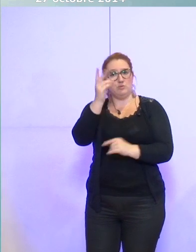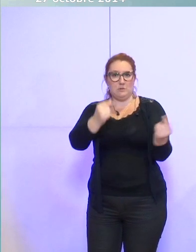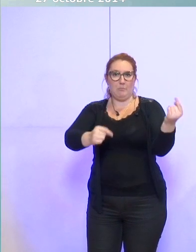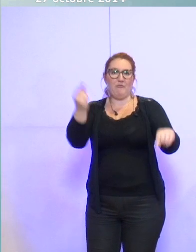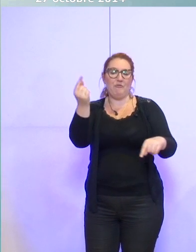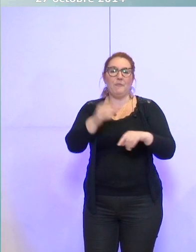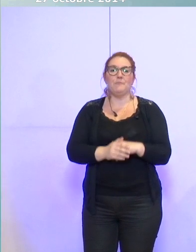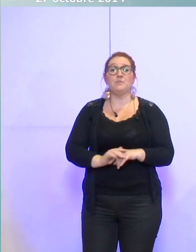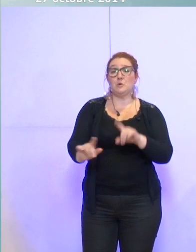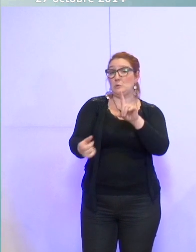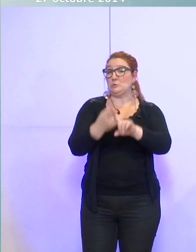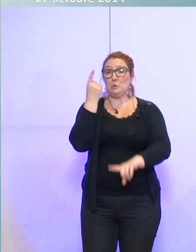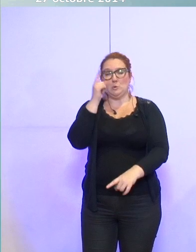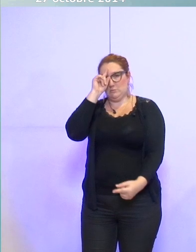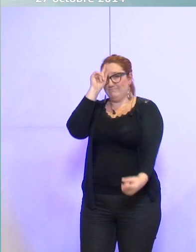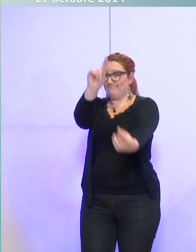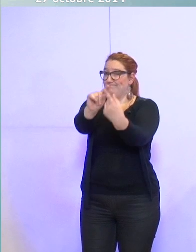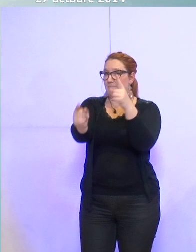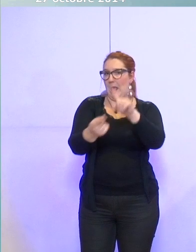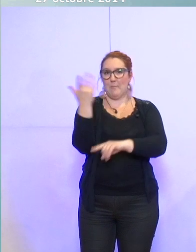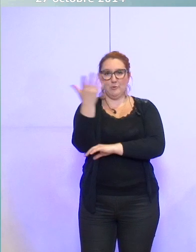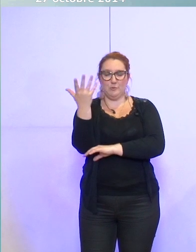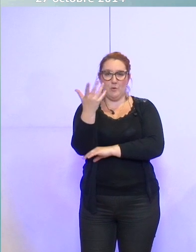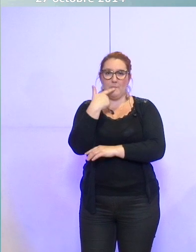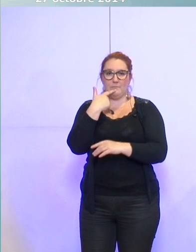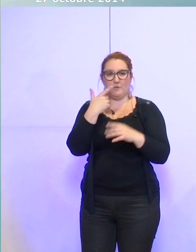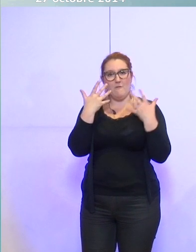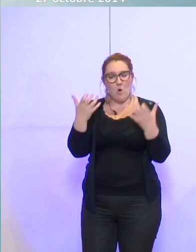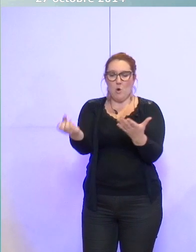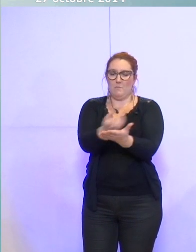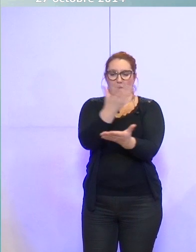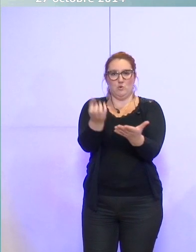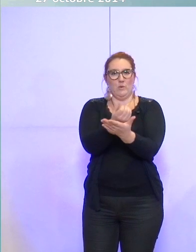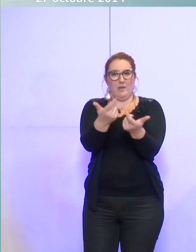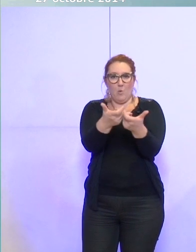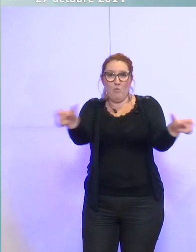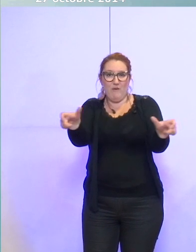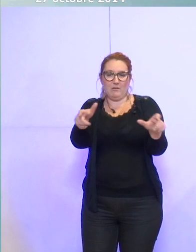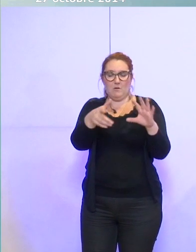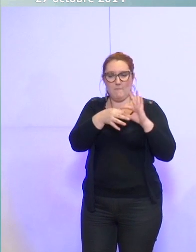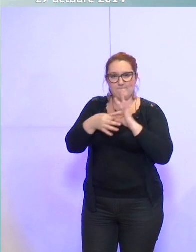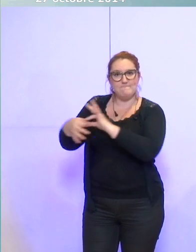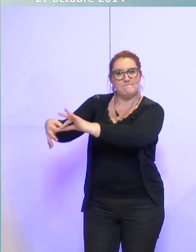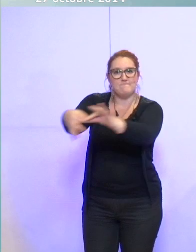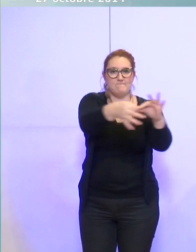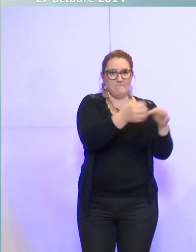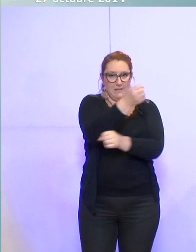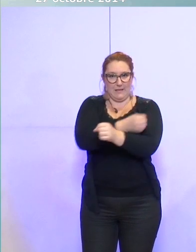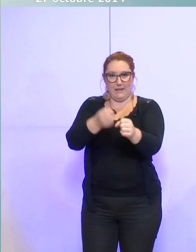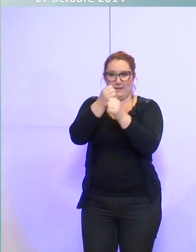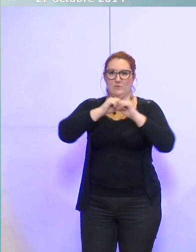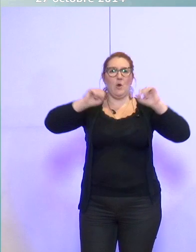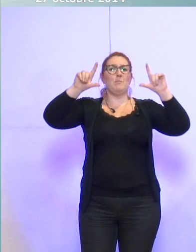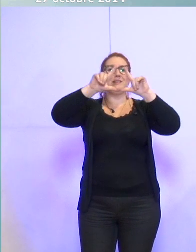Surtout, un des enjeux extrêmement forts, c'est la création d'un écosystème autour des données ouvertes qui va associer les quatre pointes du